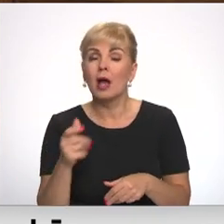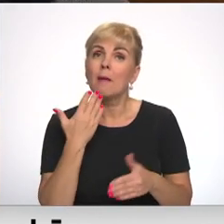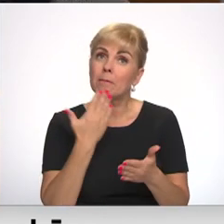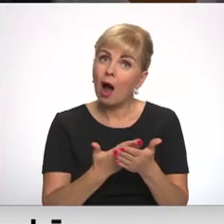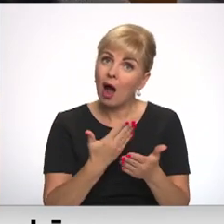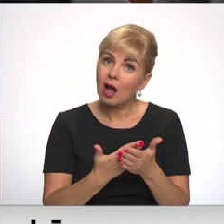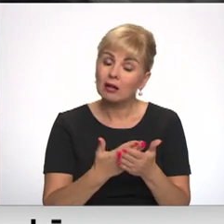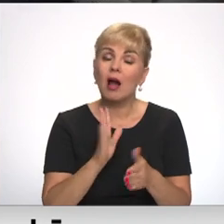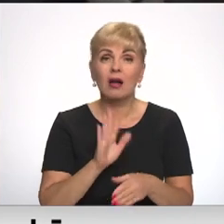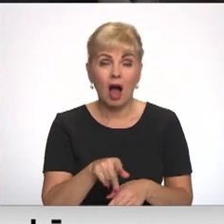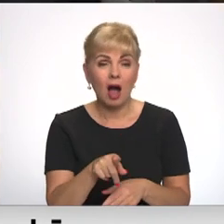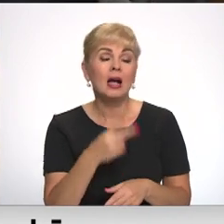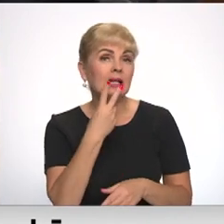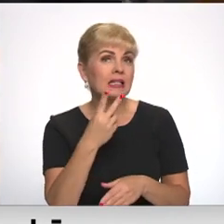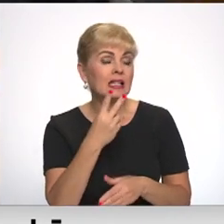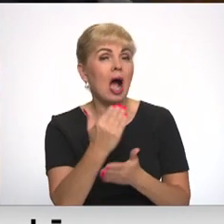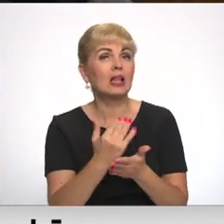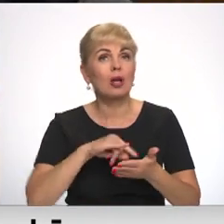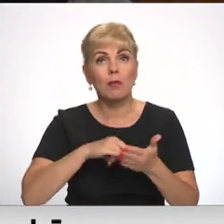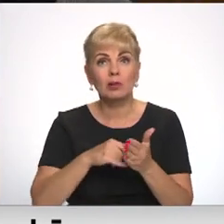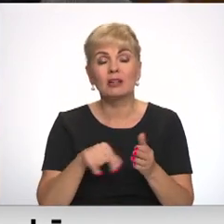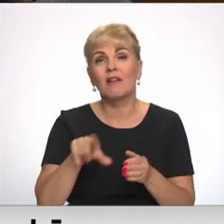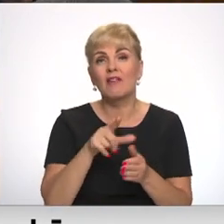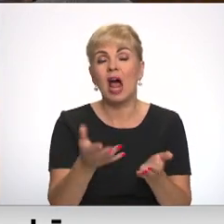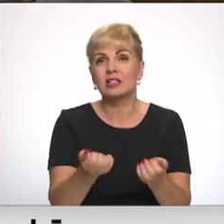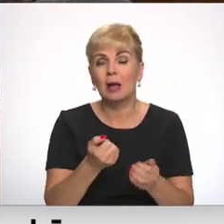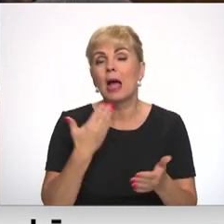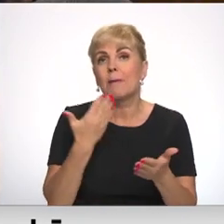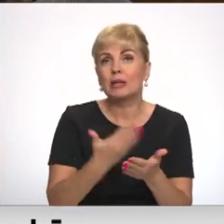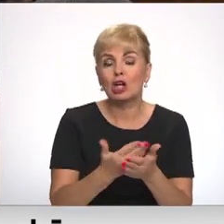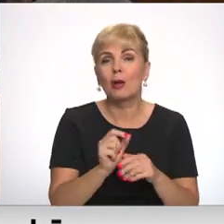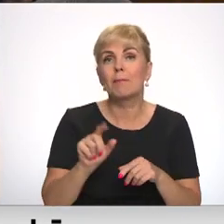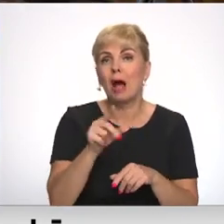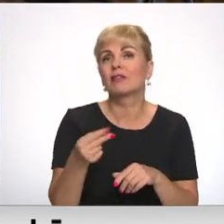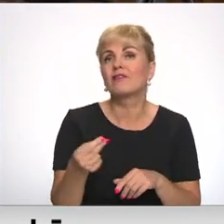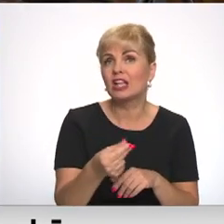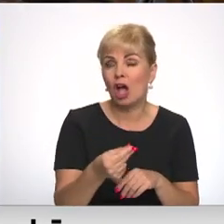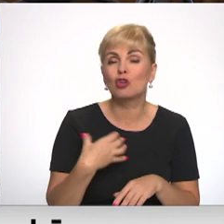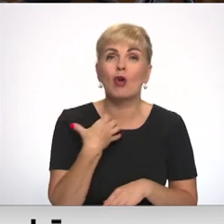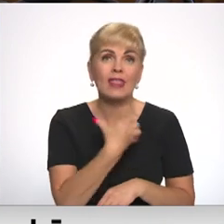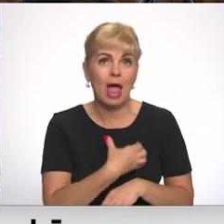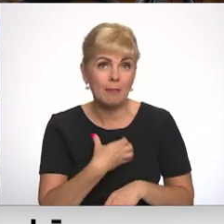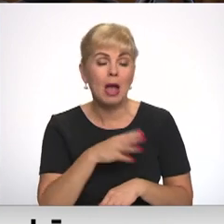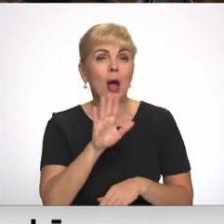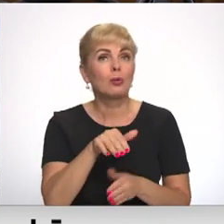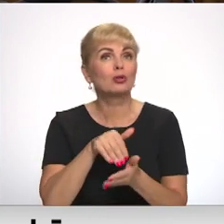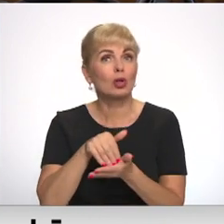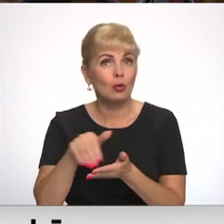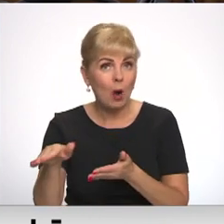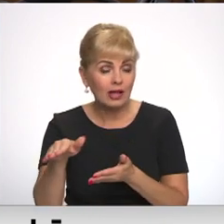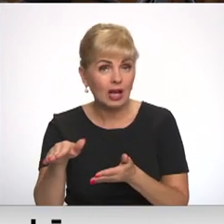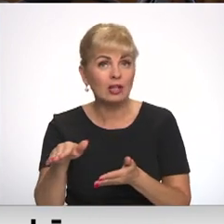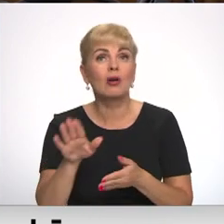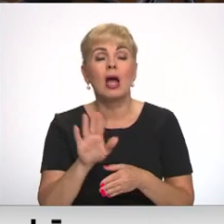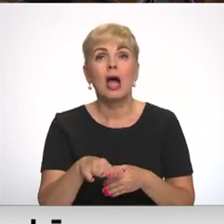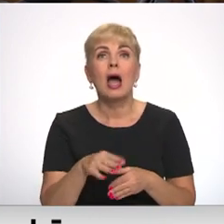piemēru? Izskatot likumprojektu, tika saņemti vairāki priekšlikumi, kas būtiski palielinātu finanšu nepieciešamību, tādēļ tie tika noraidīti. Sāk